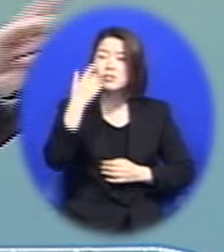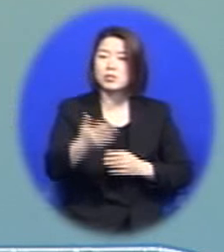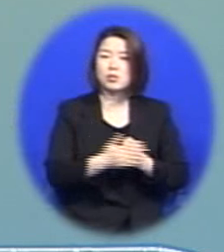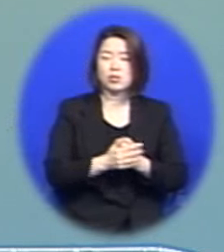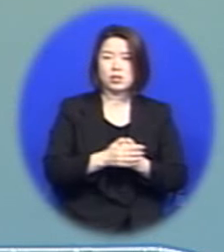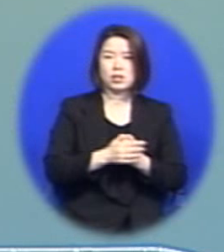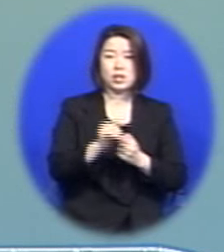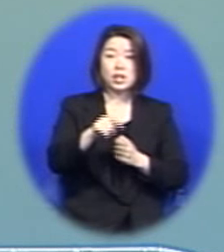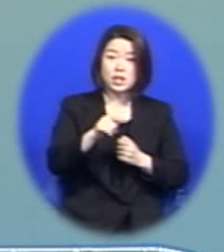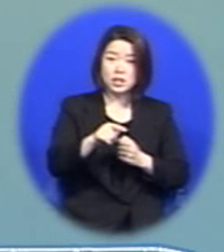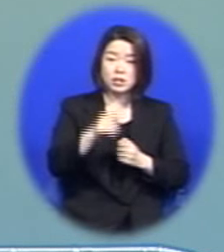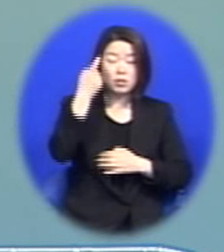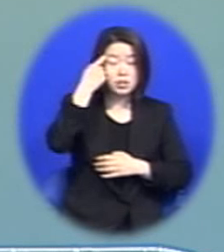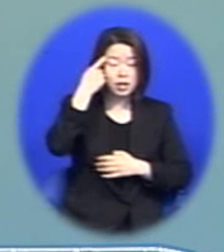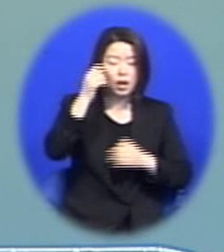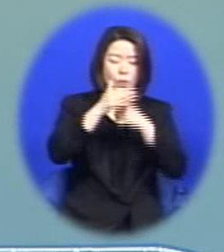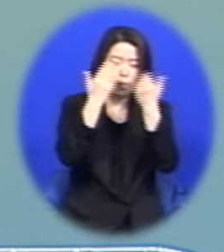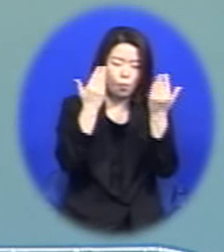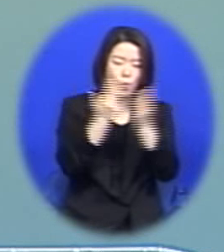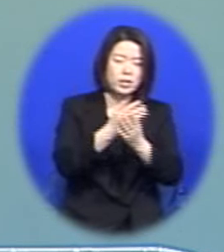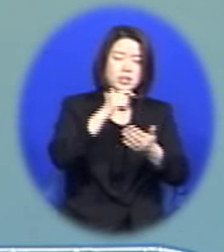완전히 속는 겁니다